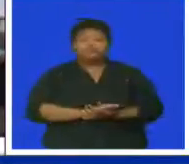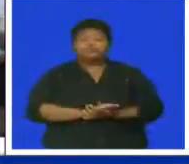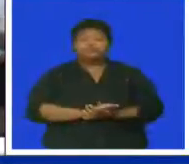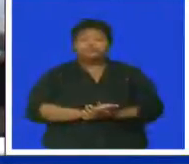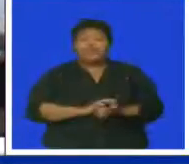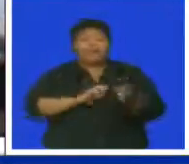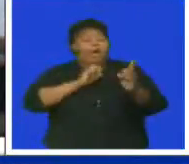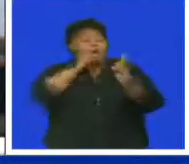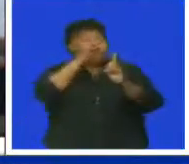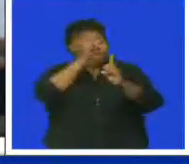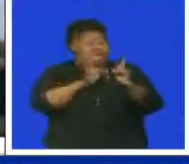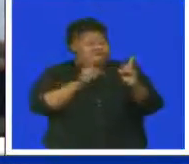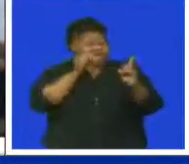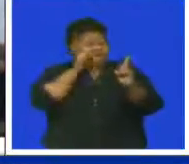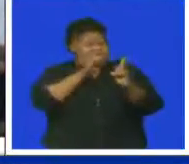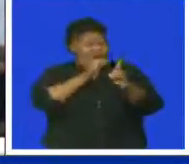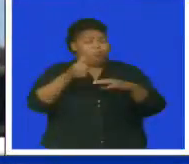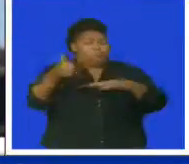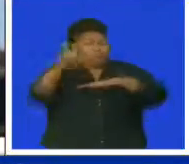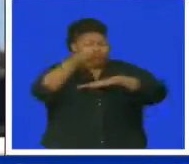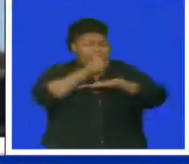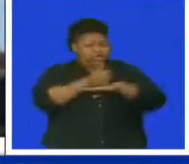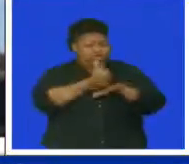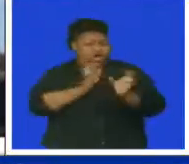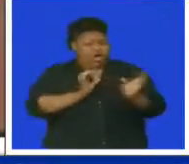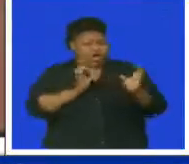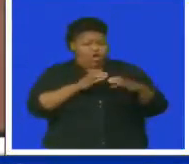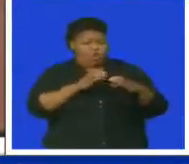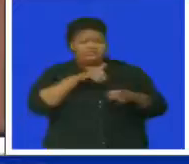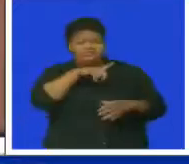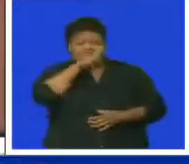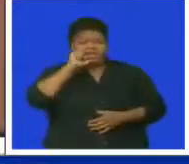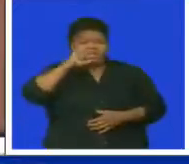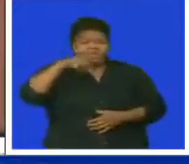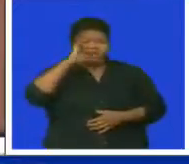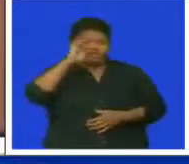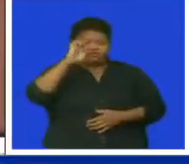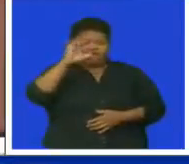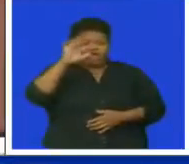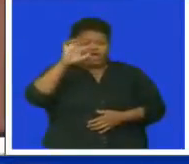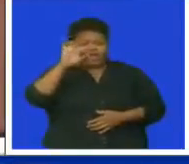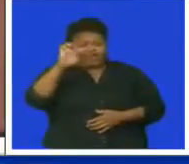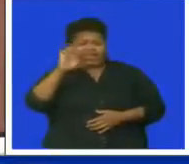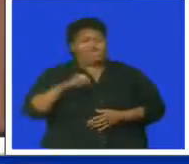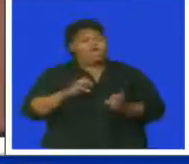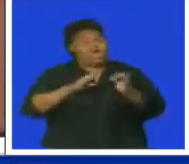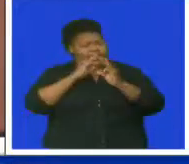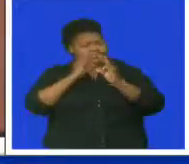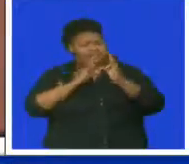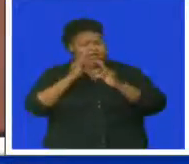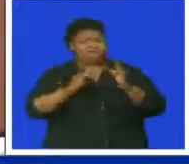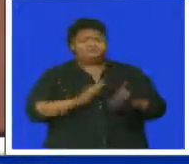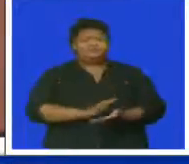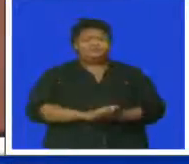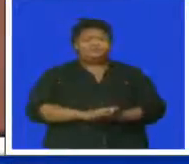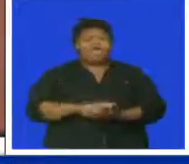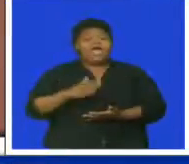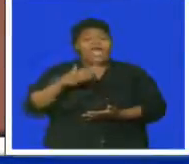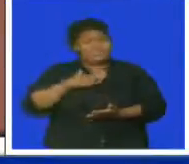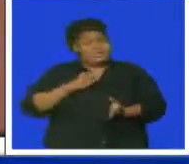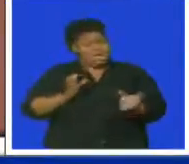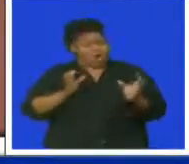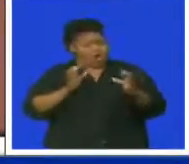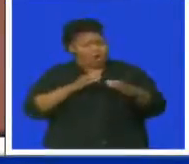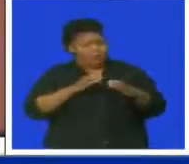Jele lobukwethi indzaba talobucala emaphoyiseni uyachaza. Sibonekwe ukuthi siyi-team lehambisa tindzaba tekuthi